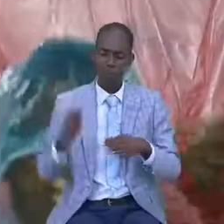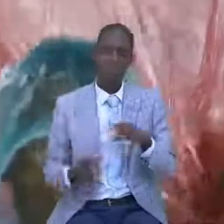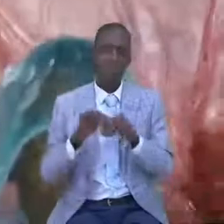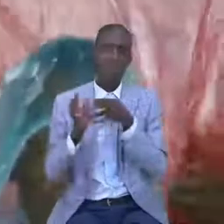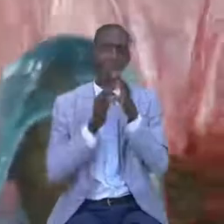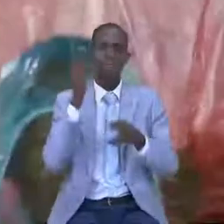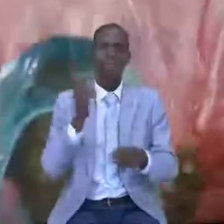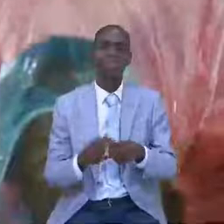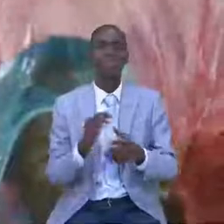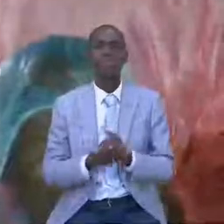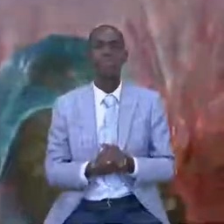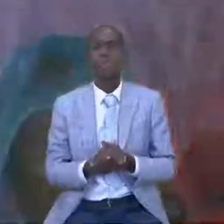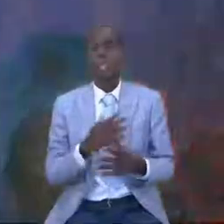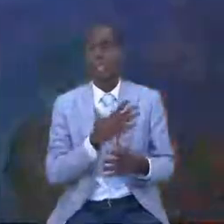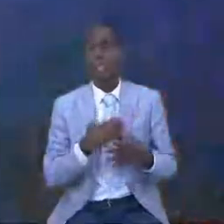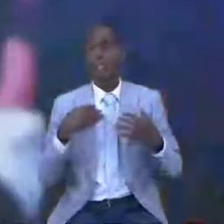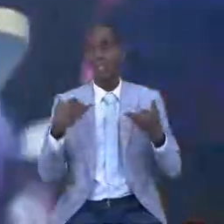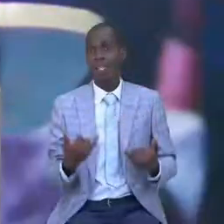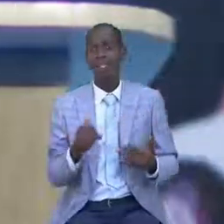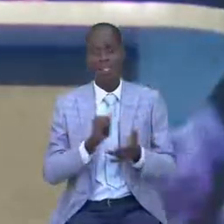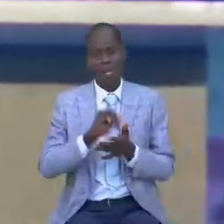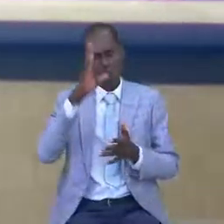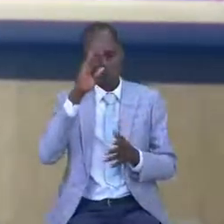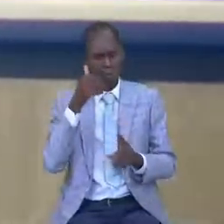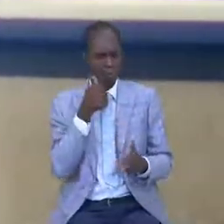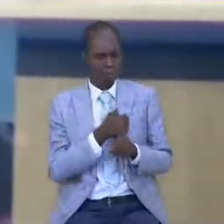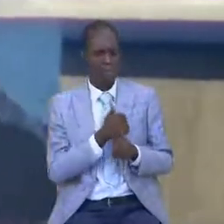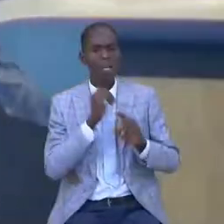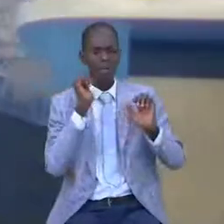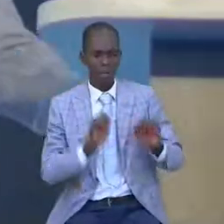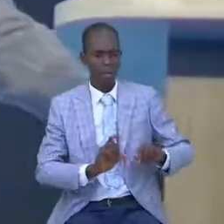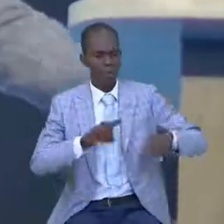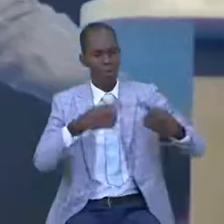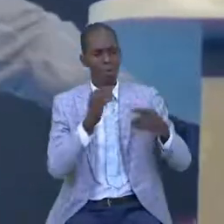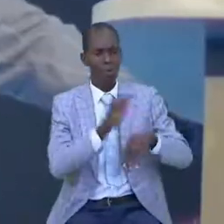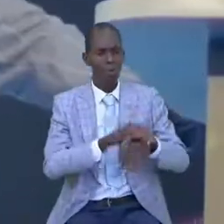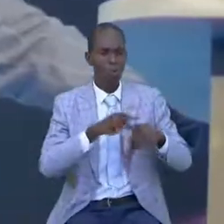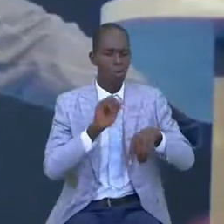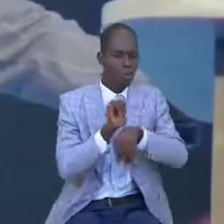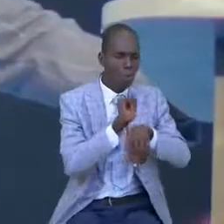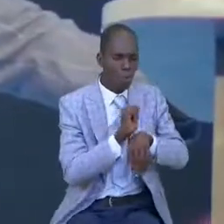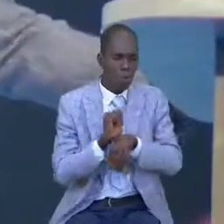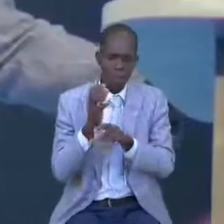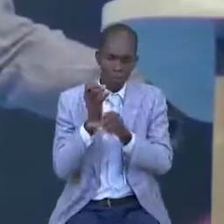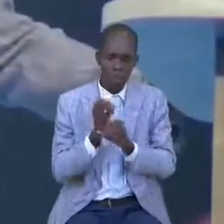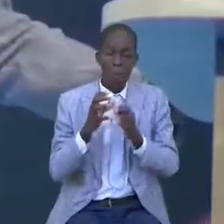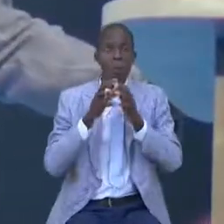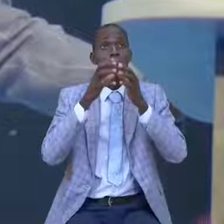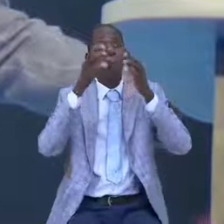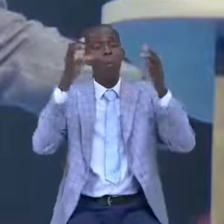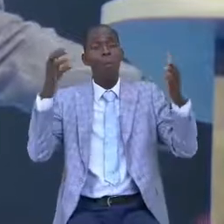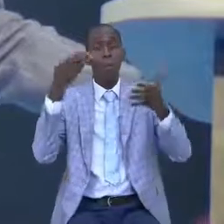état entier. Tout ton organisme est complet, est au complet. Et l'homme là peut